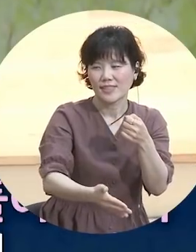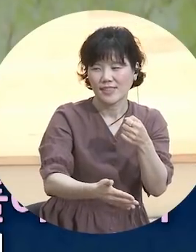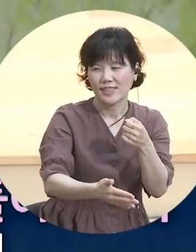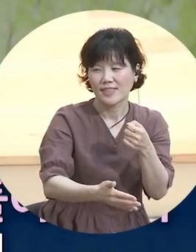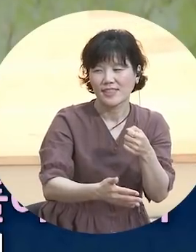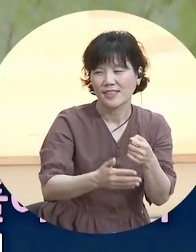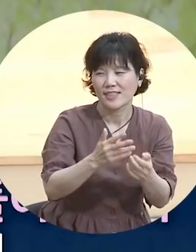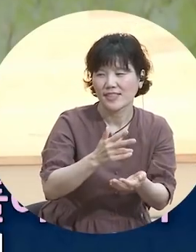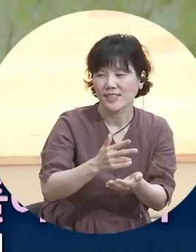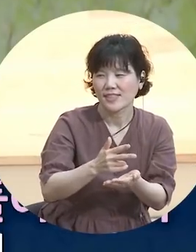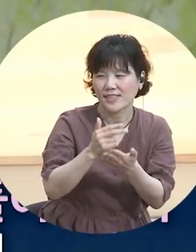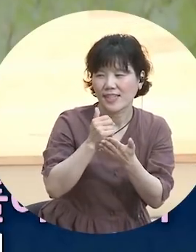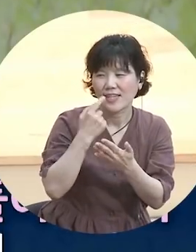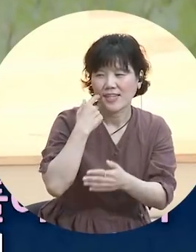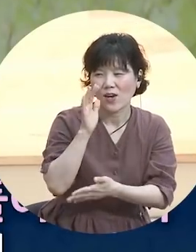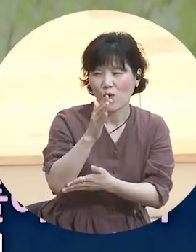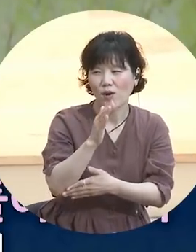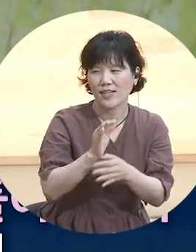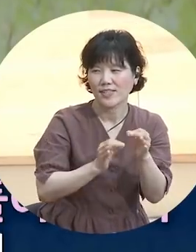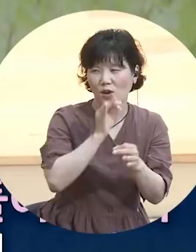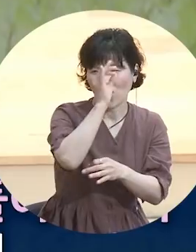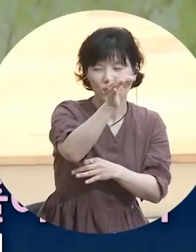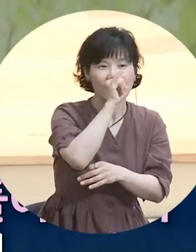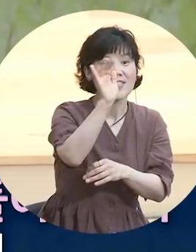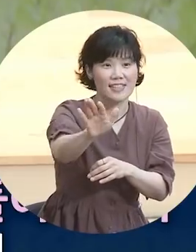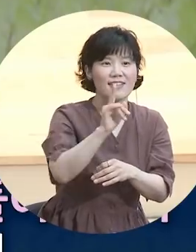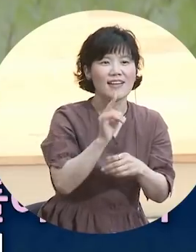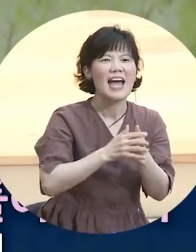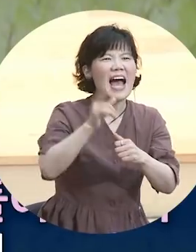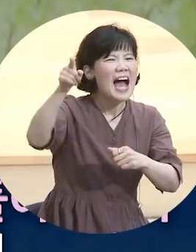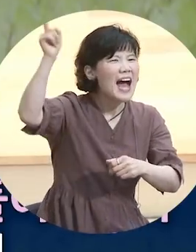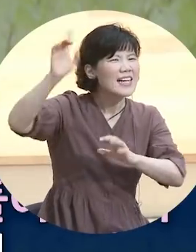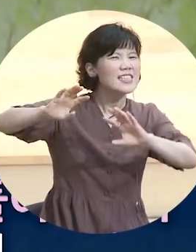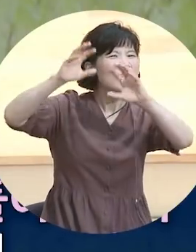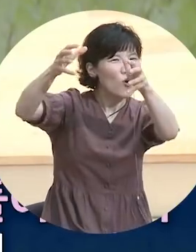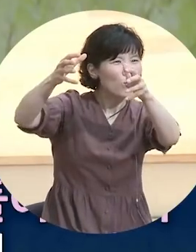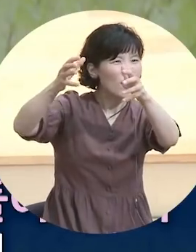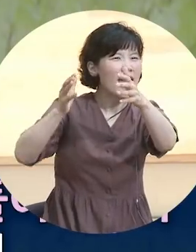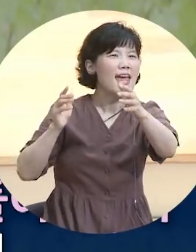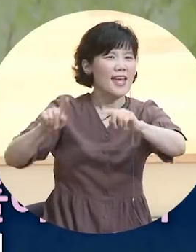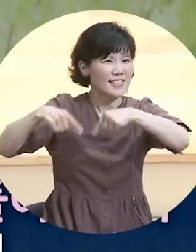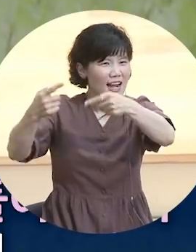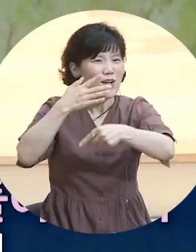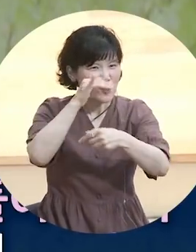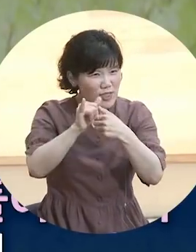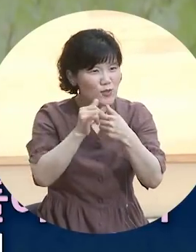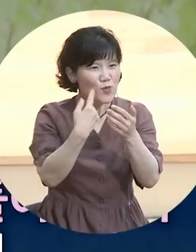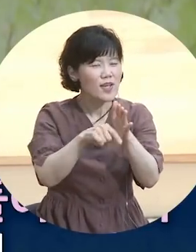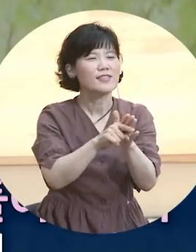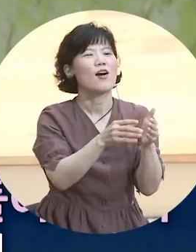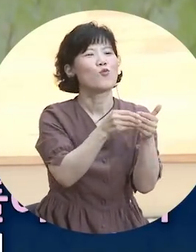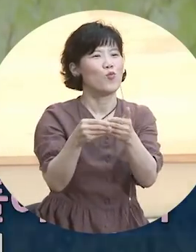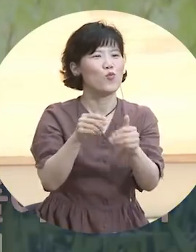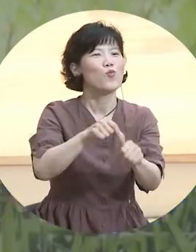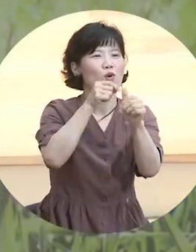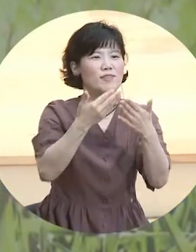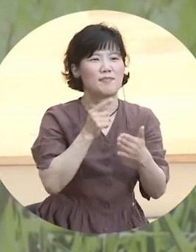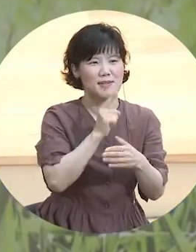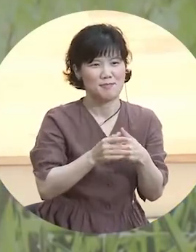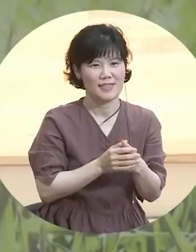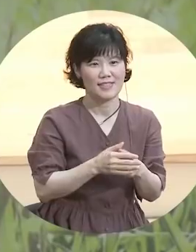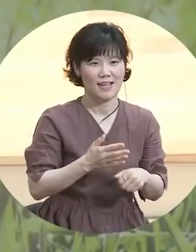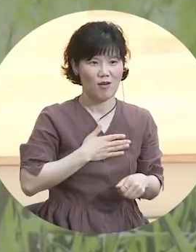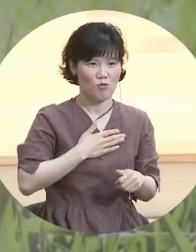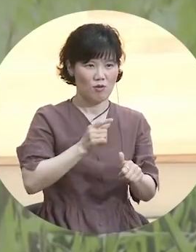아멘. 어떻게 구원하신다고 말합니까? 천국에 들어가도록 구원하신다. 아멘이세요. 어느 정도로